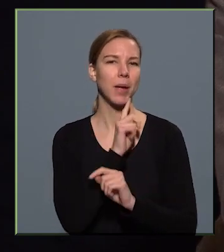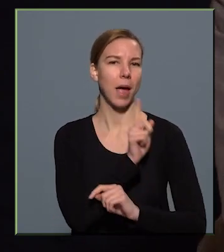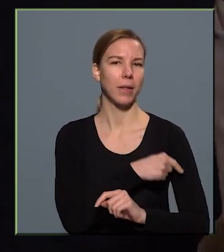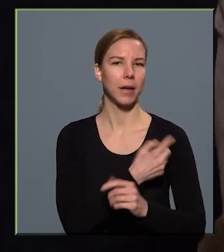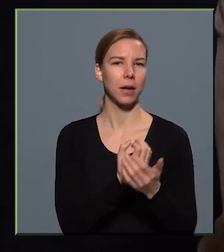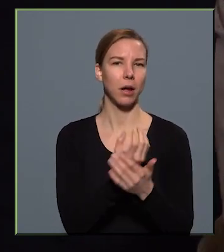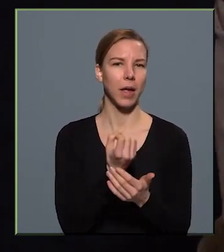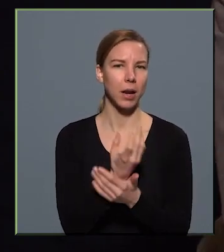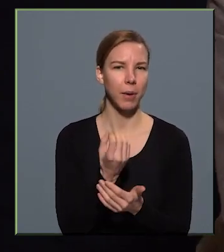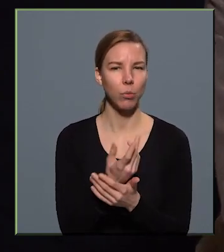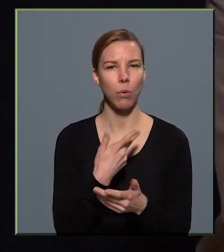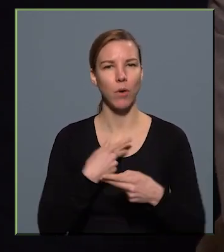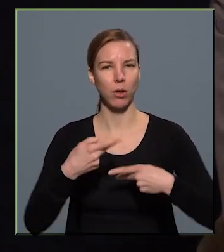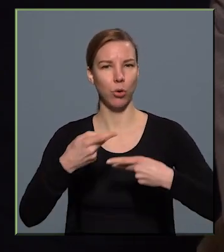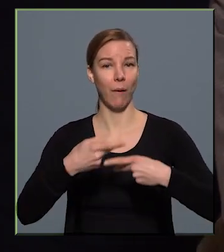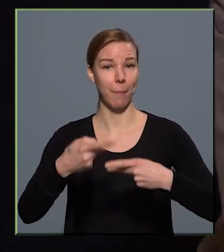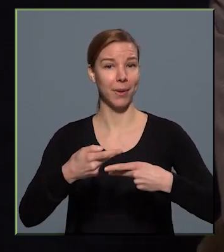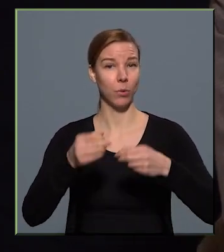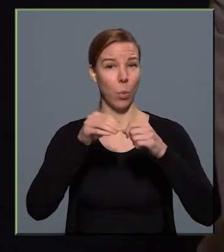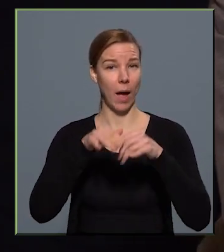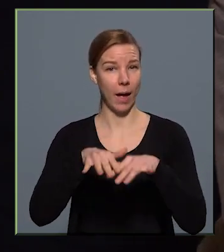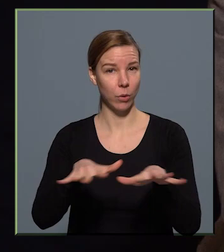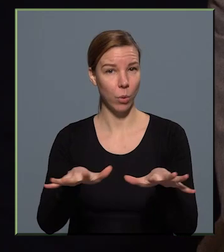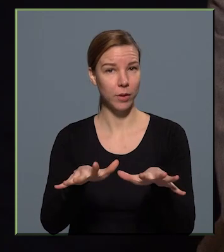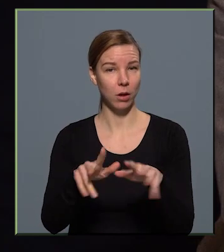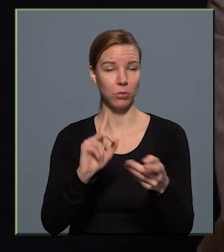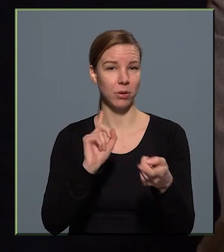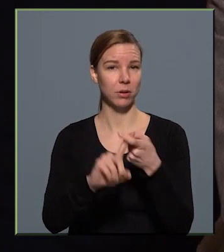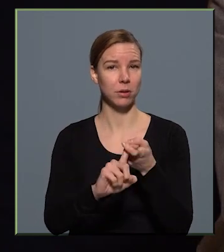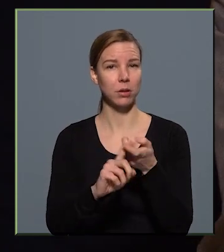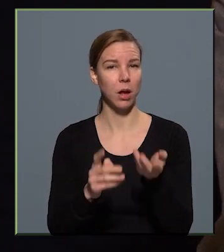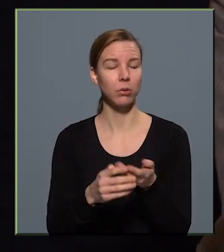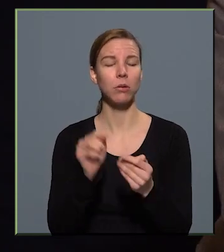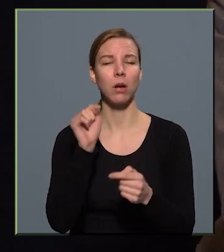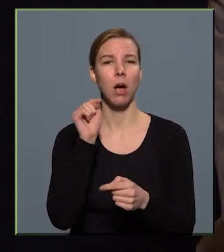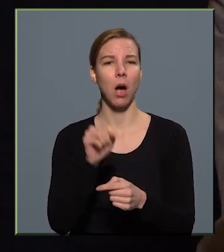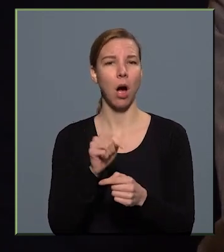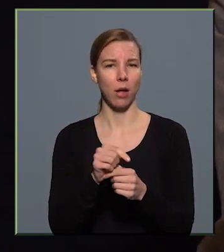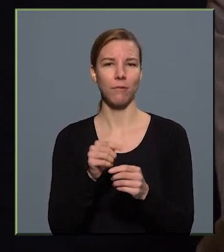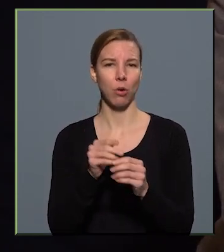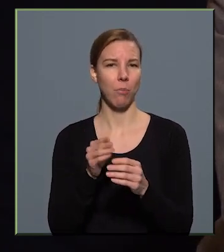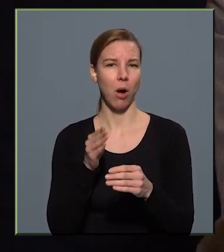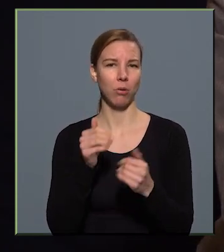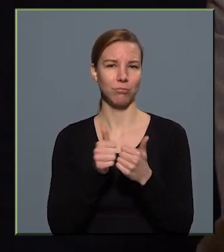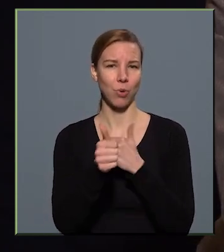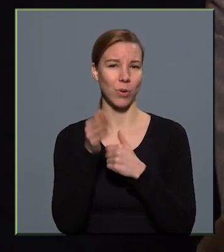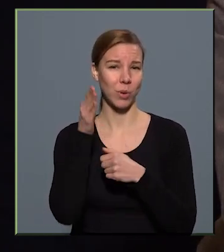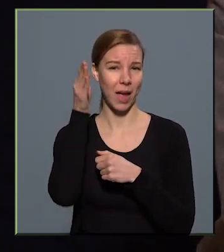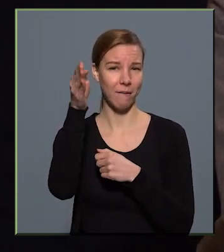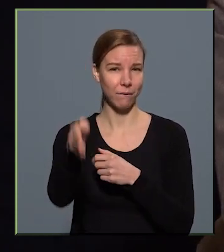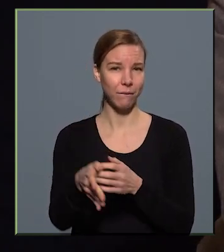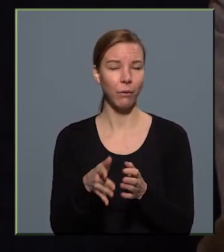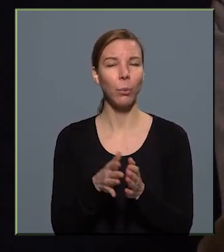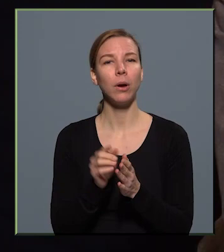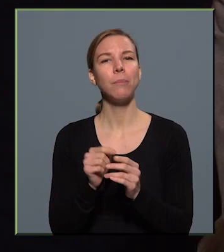energiatermelő vagy továbbító hálózatot érintik, azok bizony hosszú távúak. De mik voltak itt